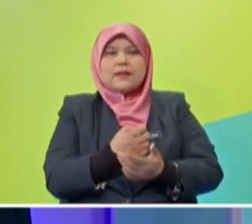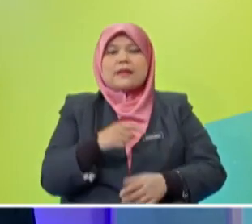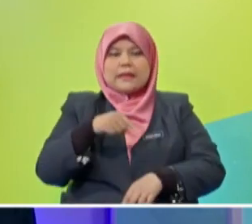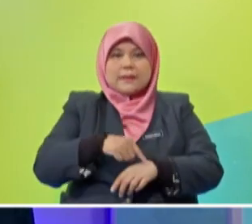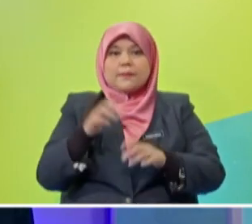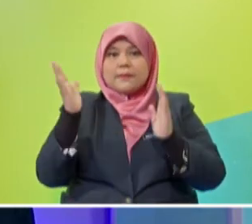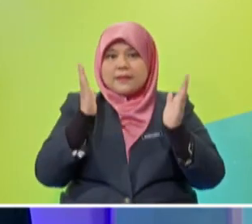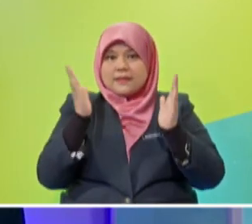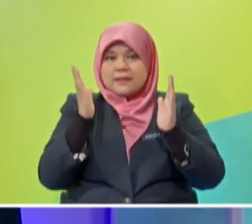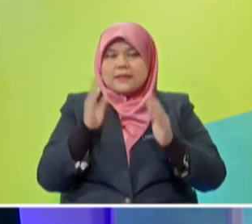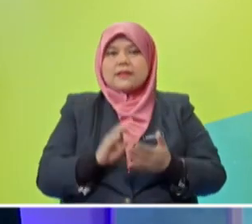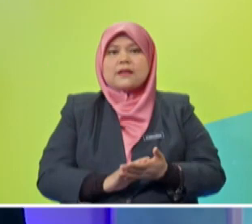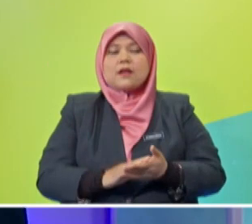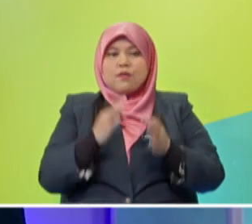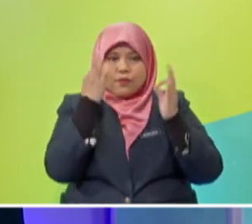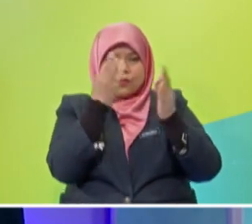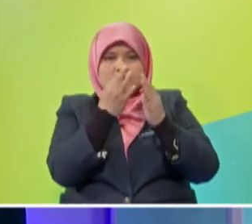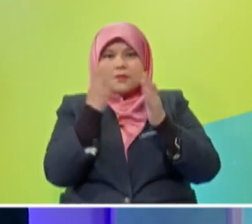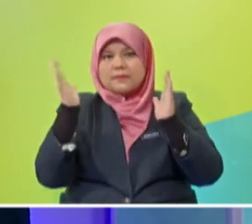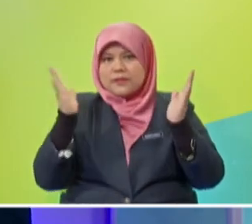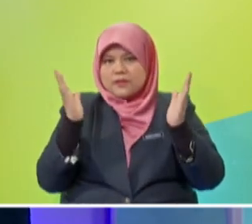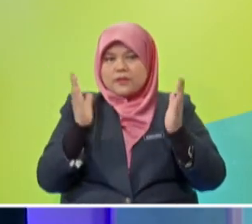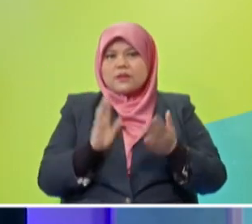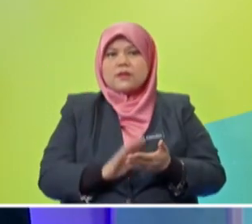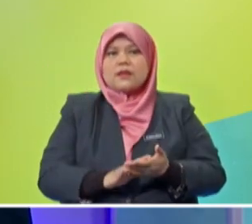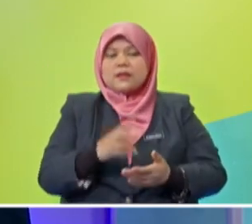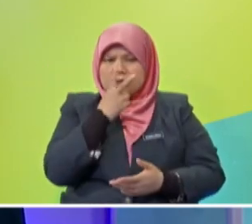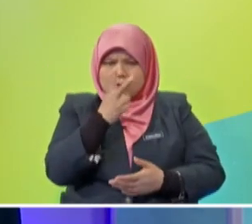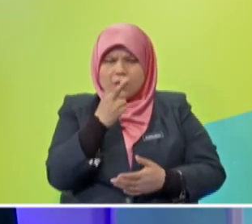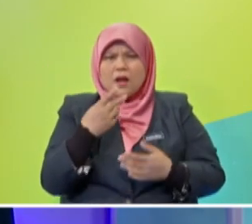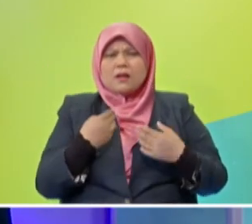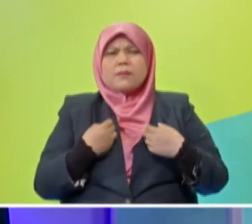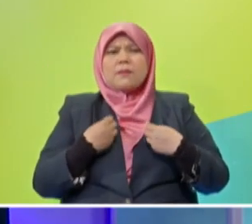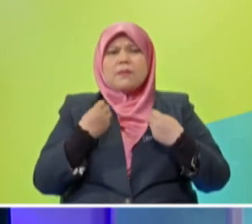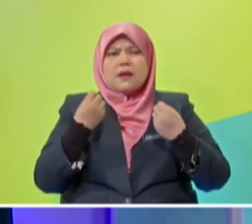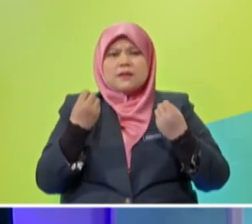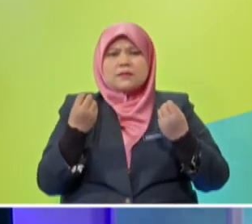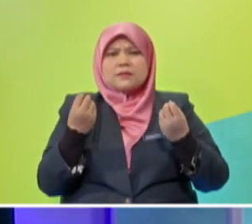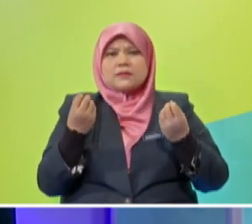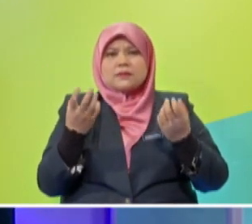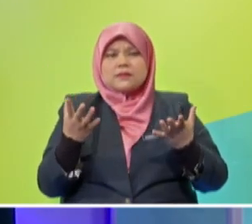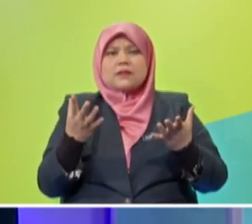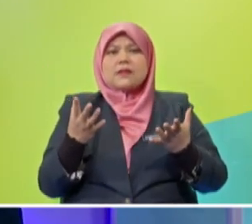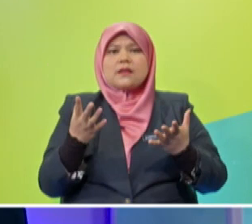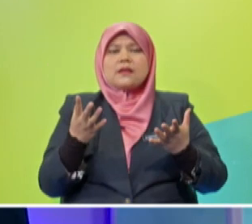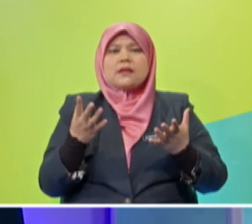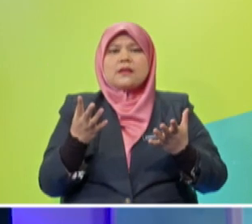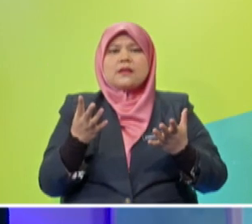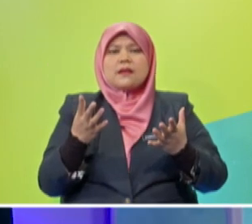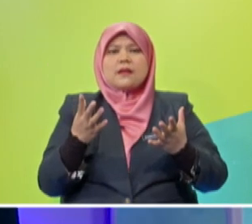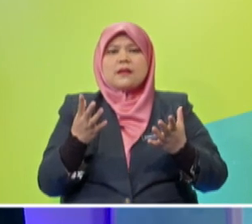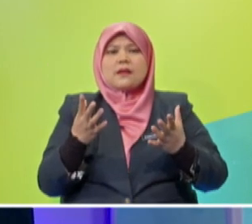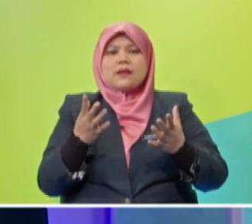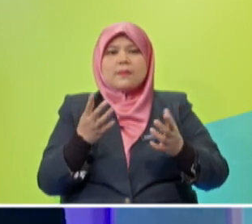Kita akan fokus dalam negara kita di Malaysia dan kita akan lihatlah bahawa kegiatan ekonomi ini sebenarnya terdiri dari